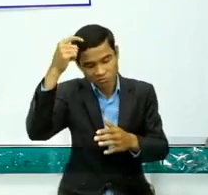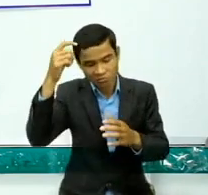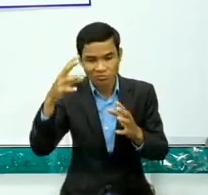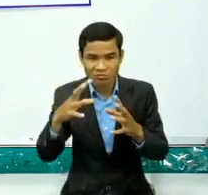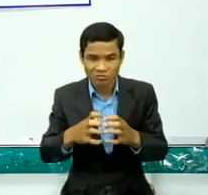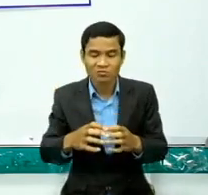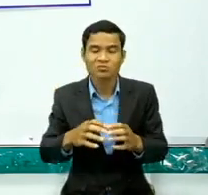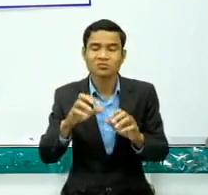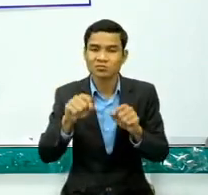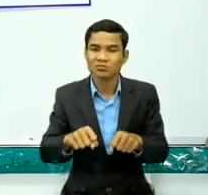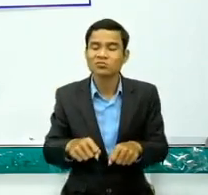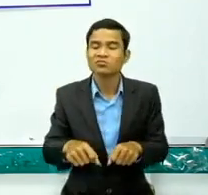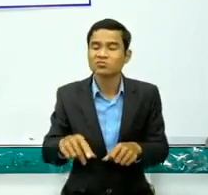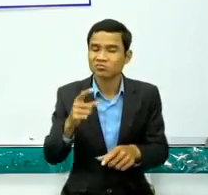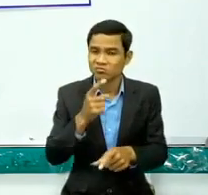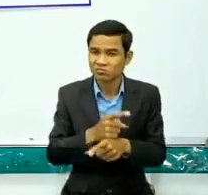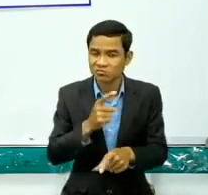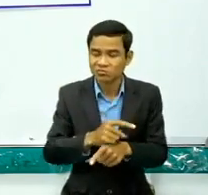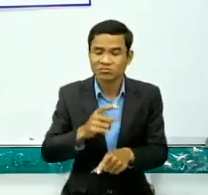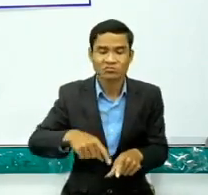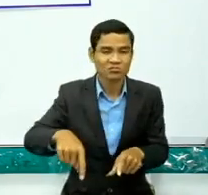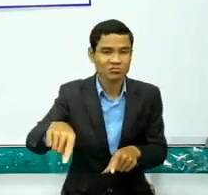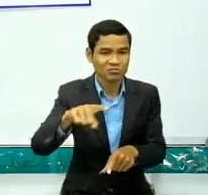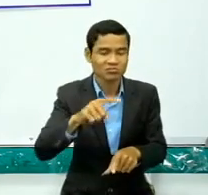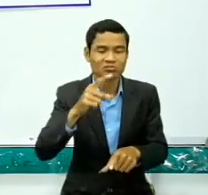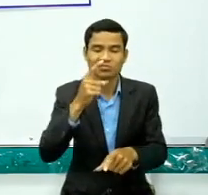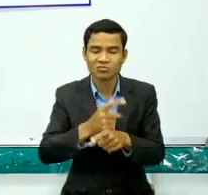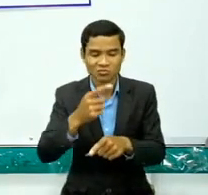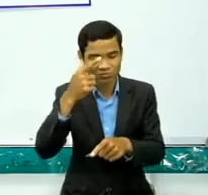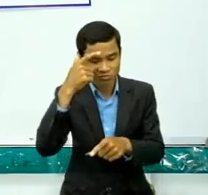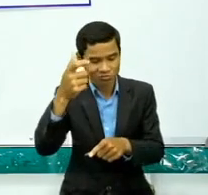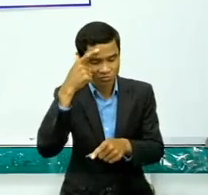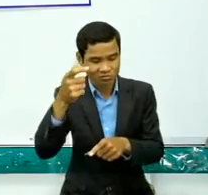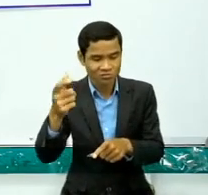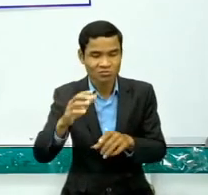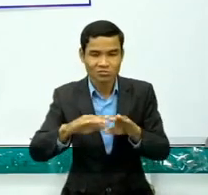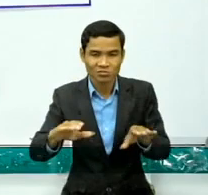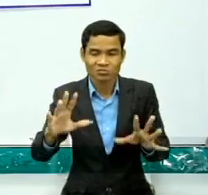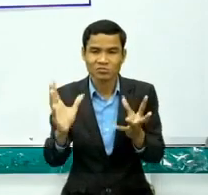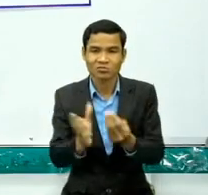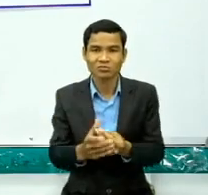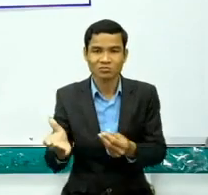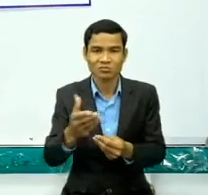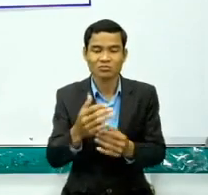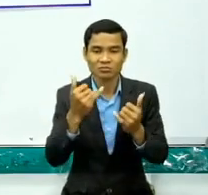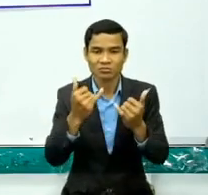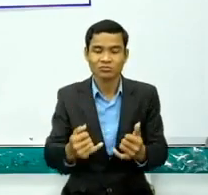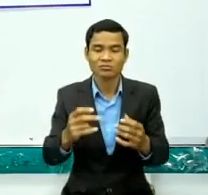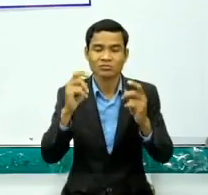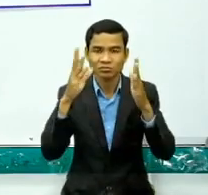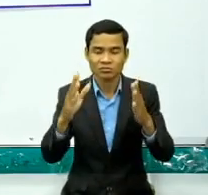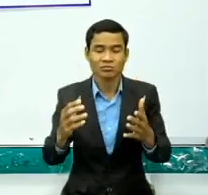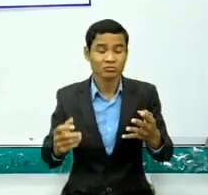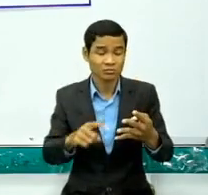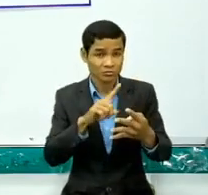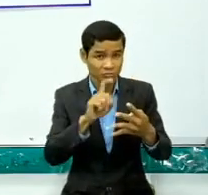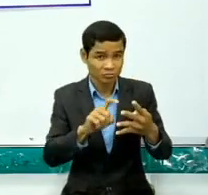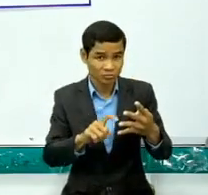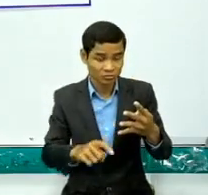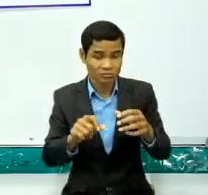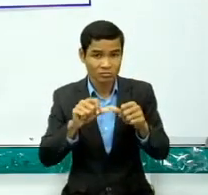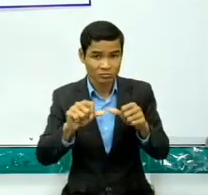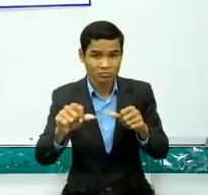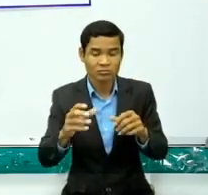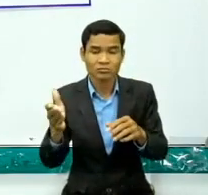ងត្រឹមត្រូវទាំងអស់គ្នាពូកែមែនតែនកូនកូនរបស់អ្នកគ្រូឥឡូវអ្នកគ្រូនៅមានសំណួរបន្ត